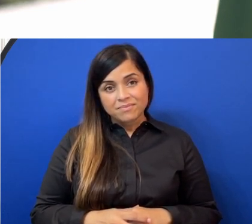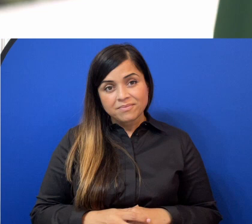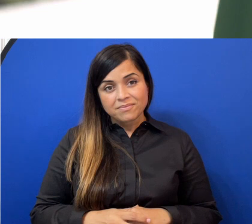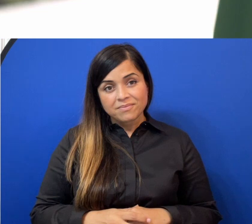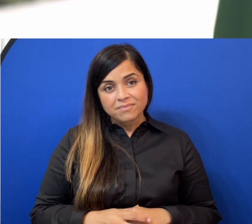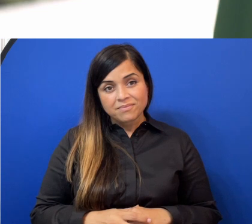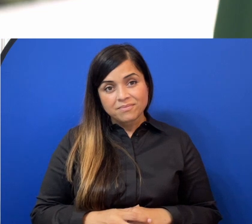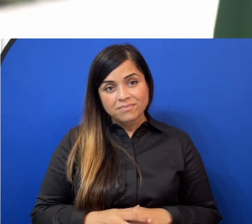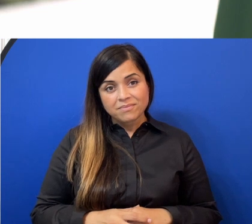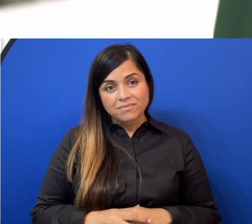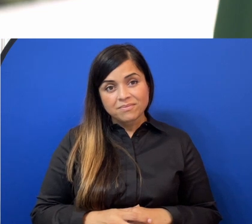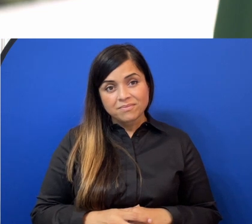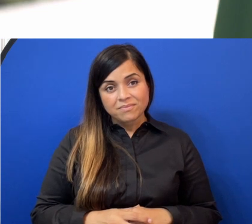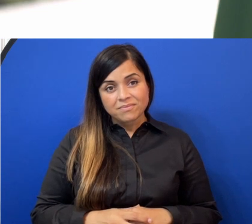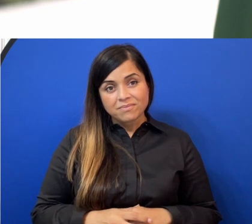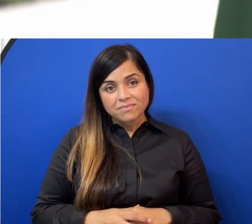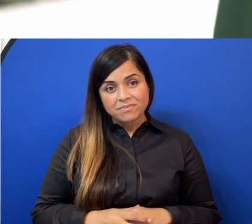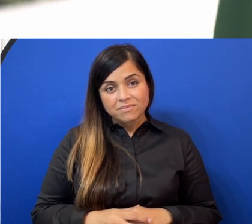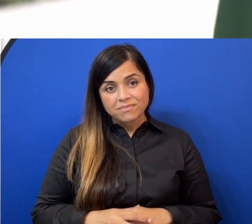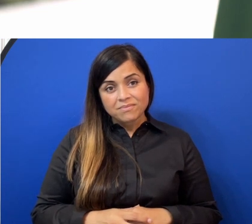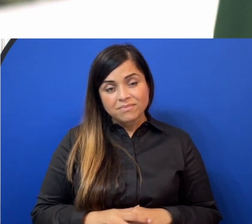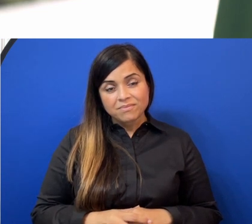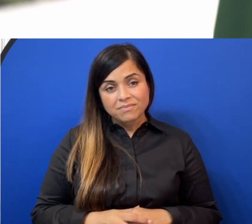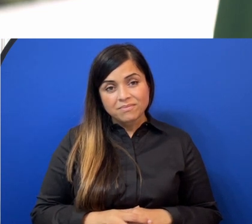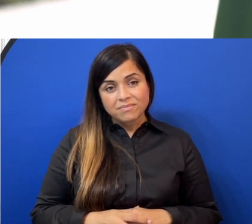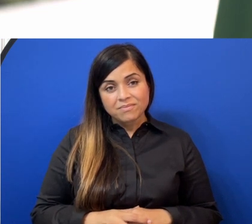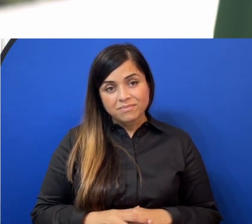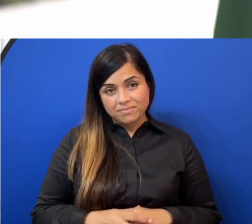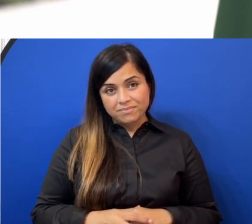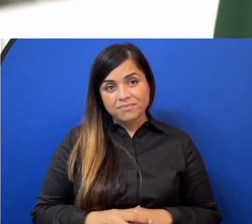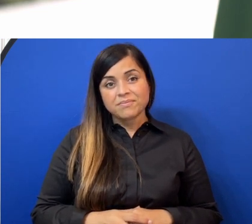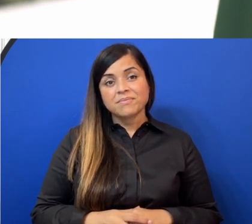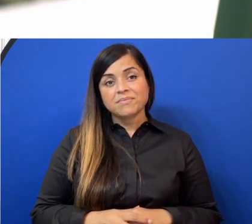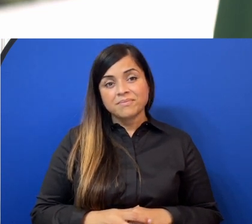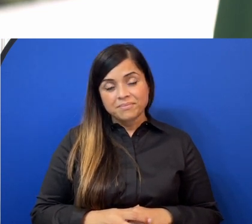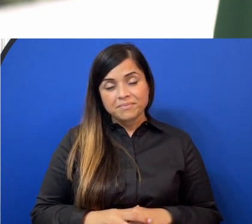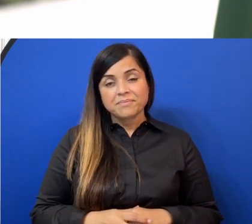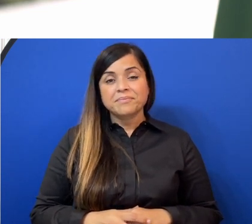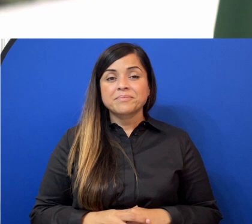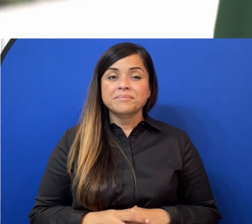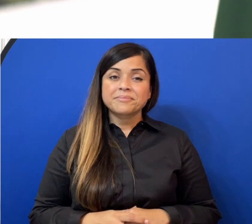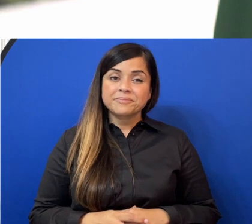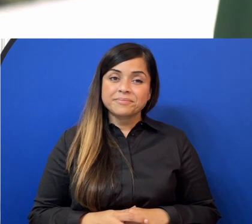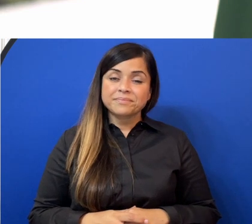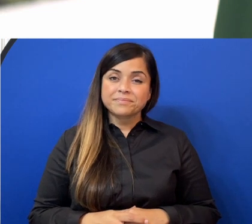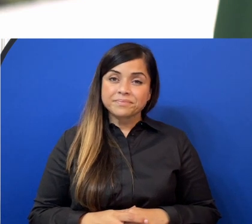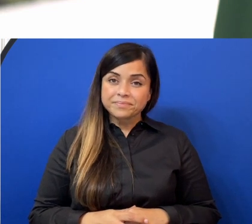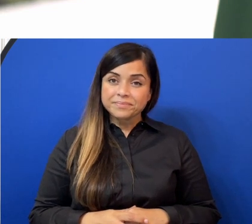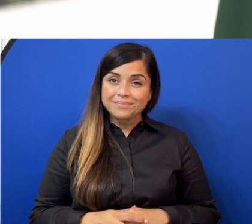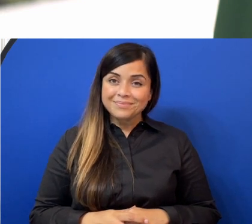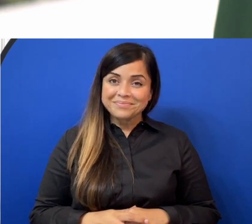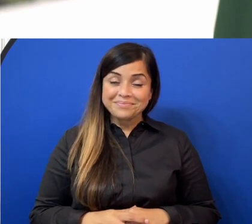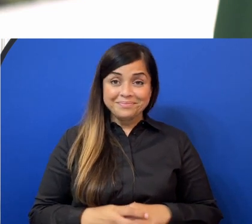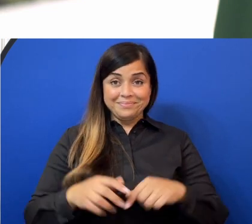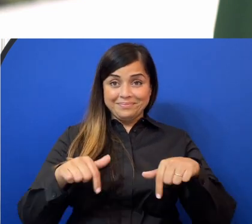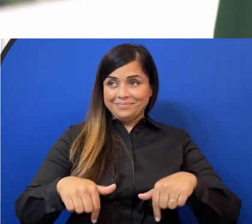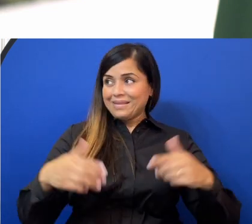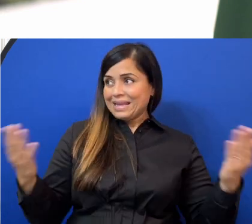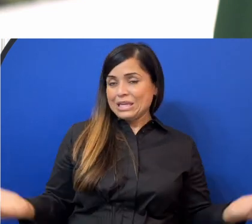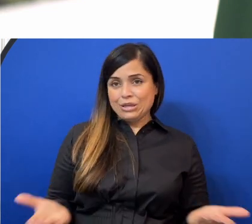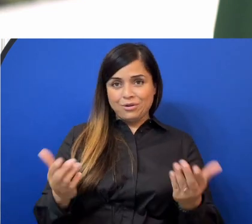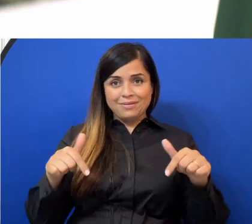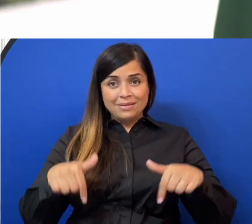imam héréditaire ou chef spirituel des musulmans chiites imami ismaïliens. Standing in this